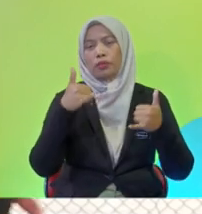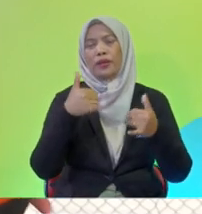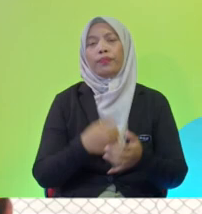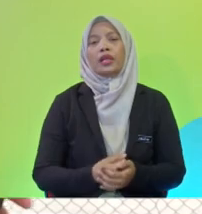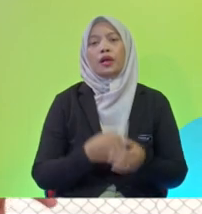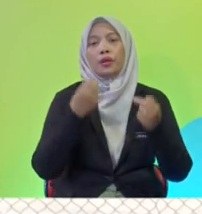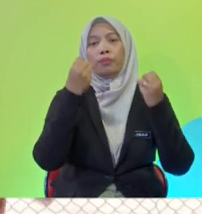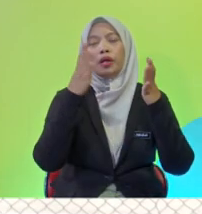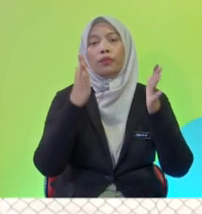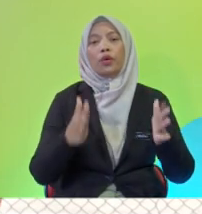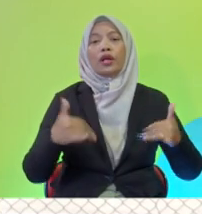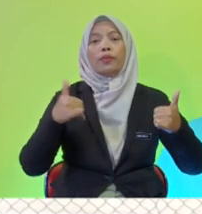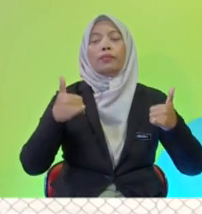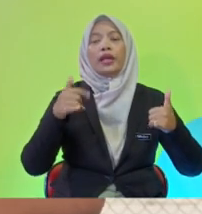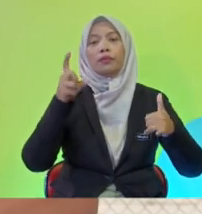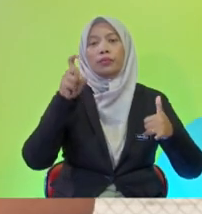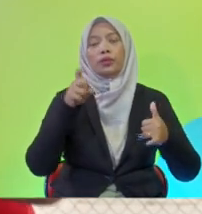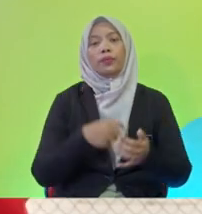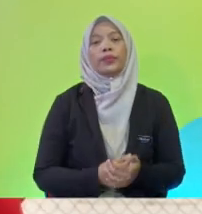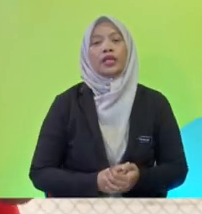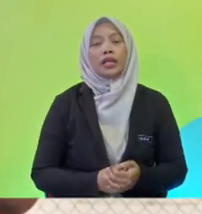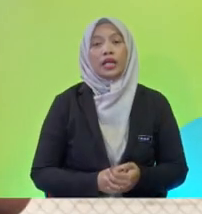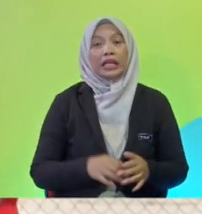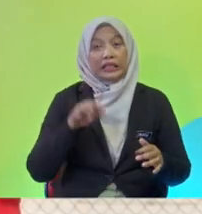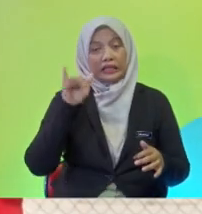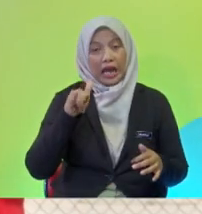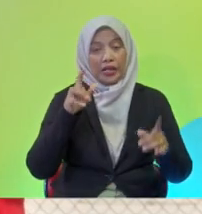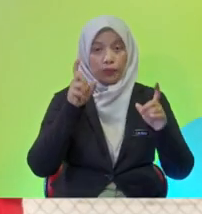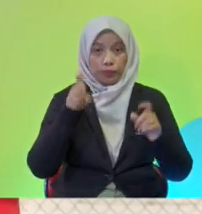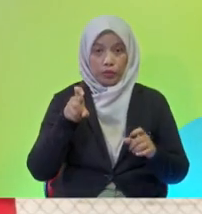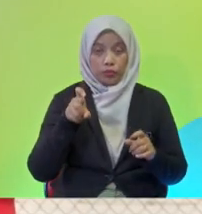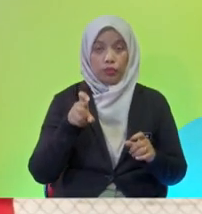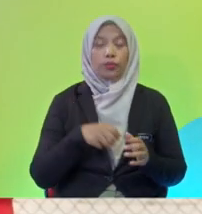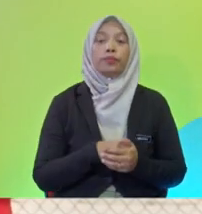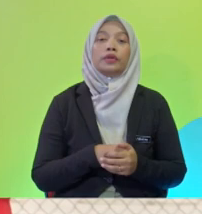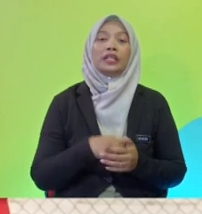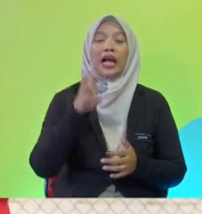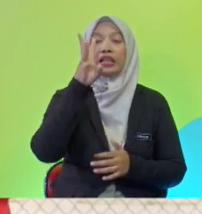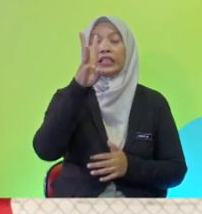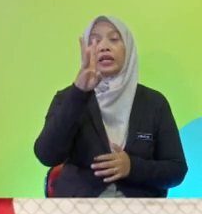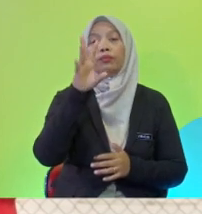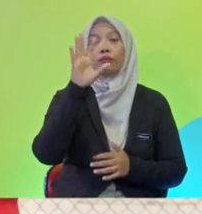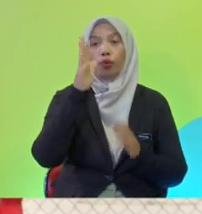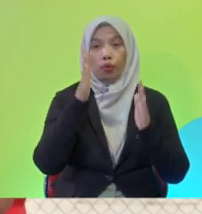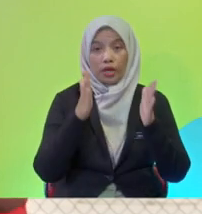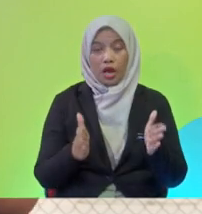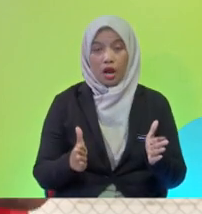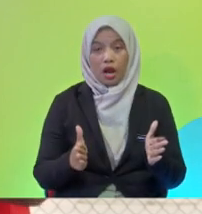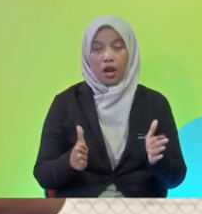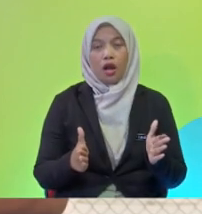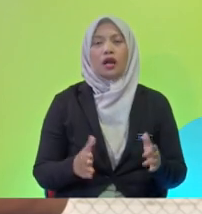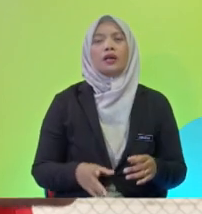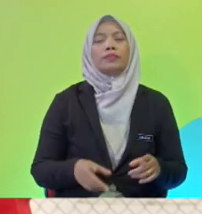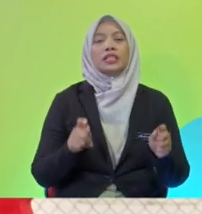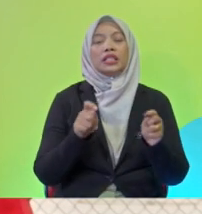cikgu. Berapa orang pemain yang diperlukan? Baiklah. Yang diperlukan dalam gelanggang, 6 orang. 6 orang? Ya, tetapi